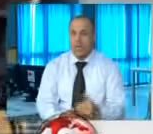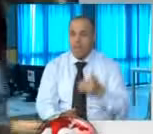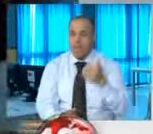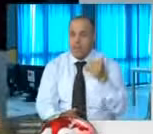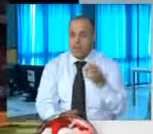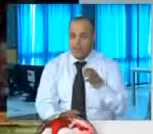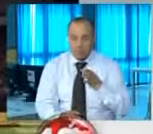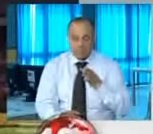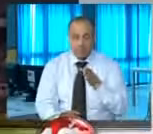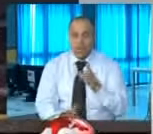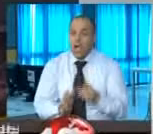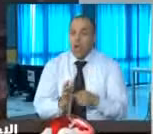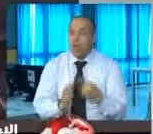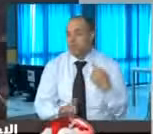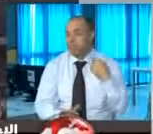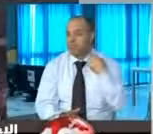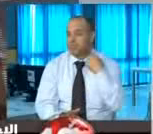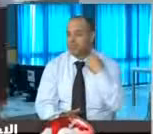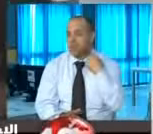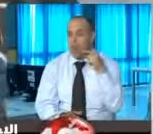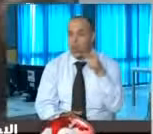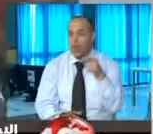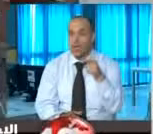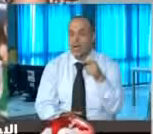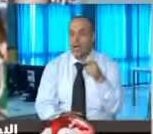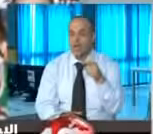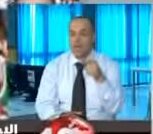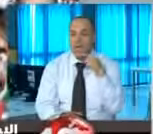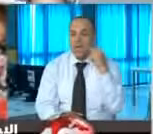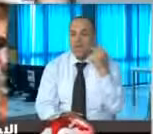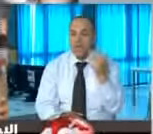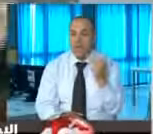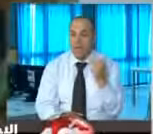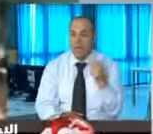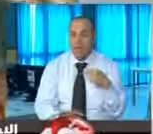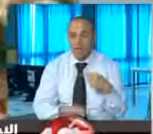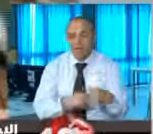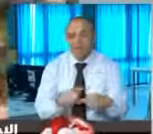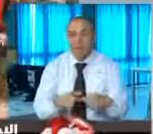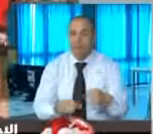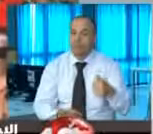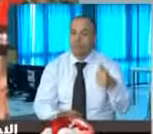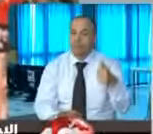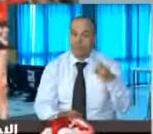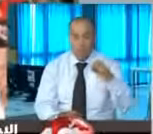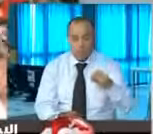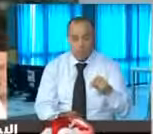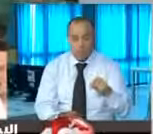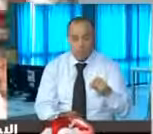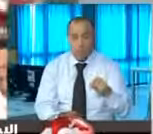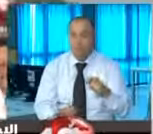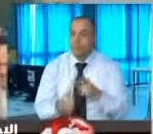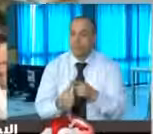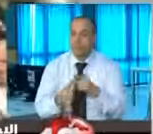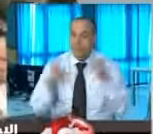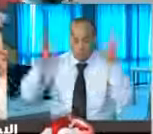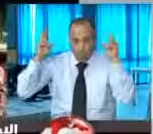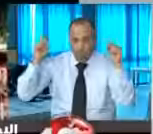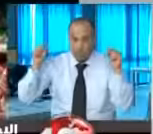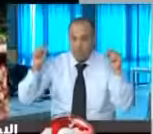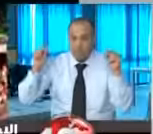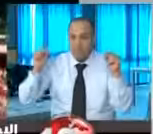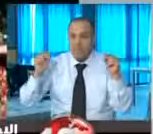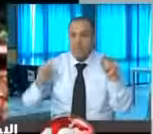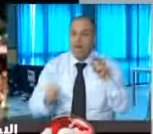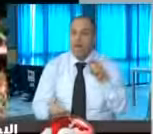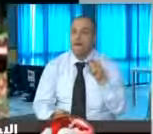طريقه لتلقي أول هزيمة منذ انطلاق الموسم وبالتالي توقف المسيرة المتميزة إلى حد الآن بالدرجة الأولى الهولندية، تمكن